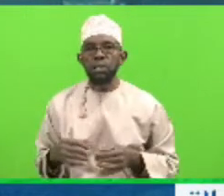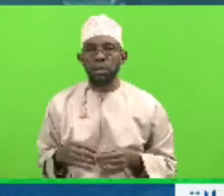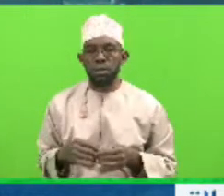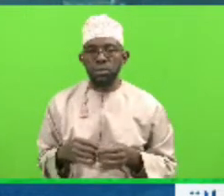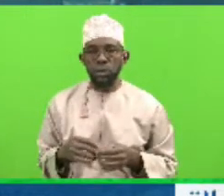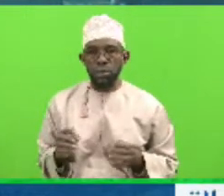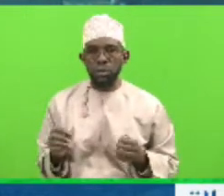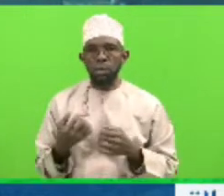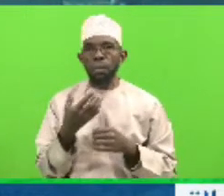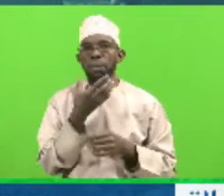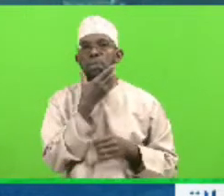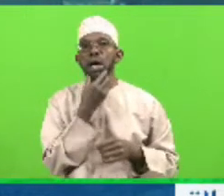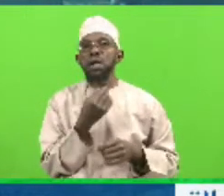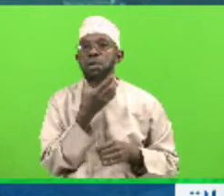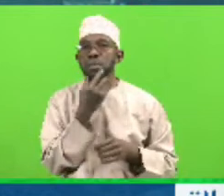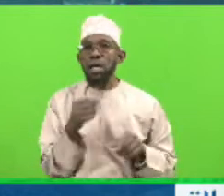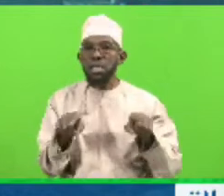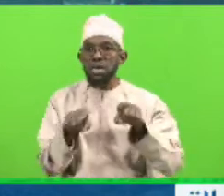يشتهي الرجل الرجل